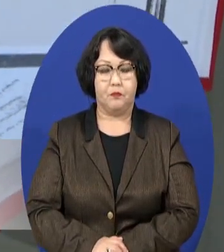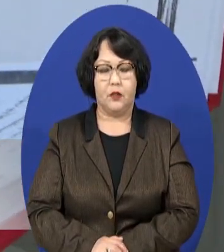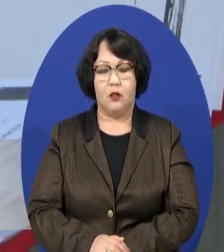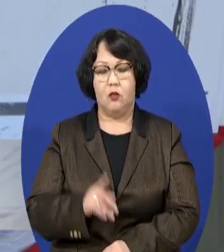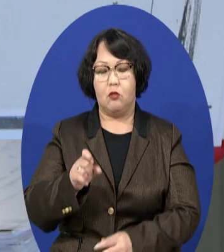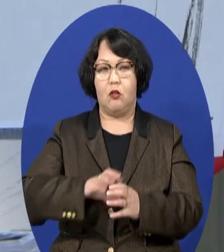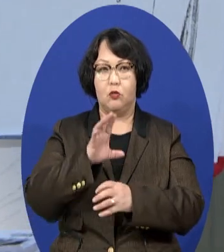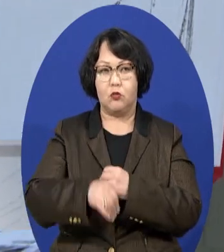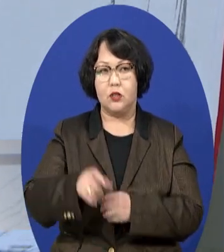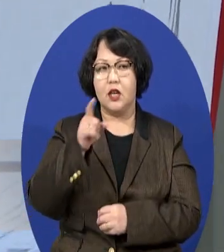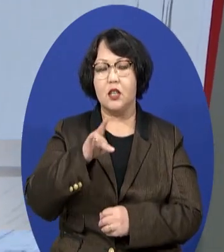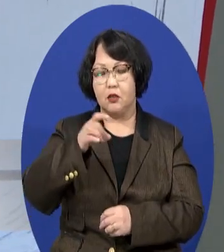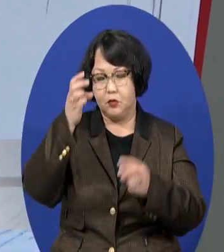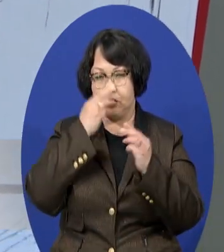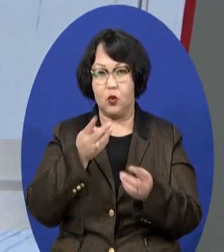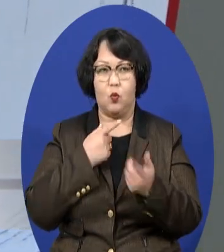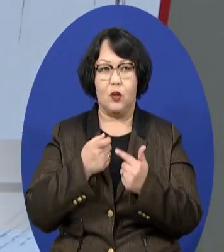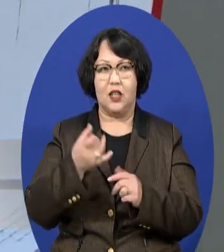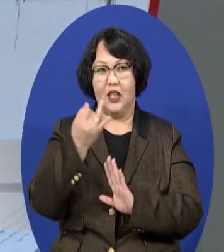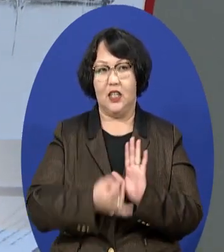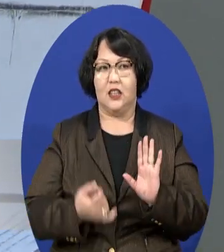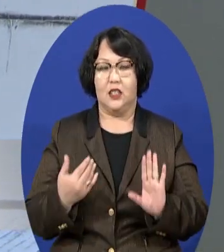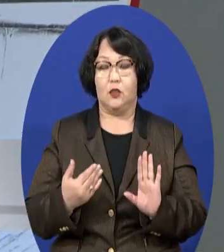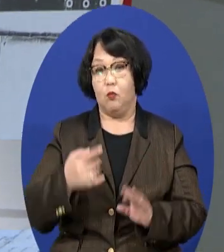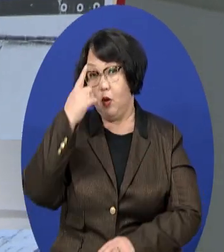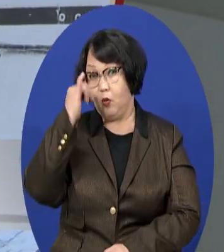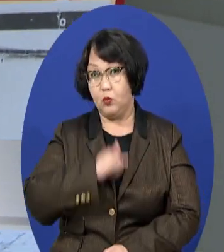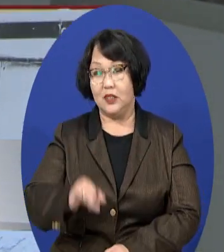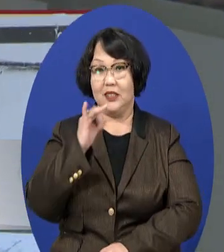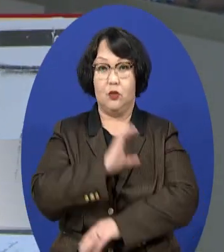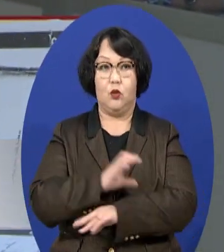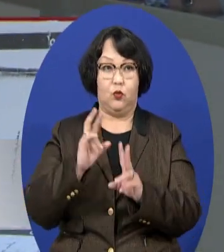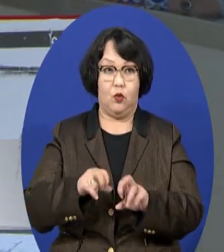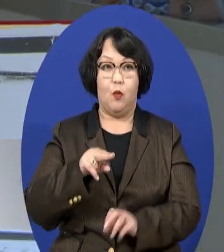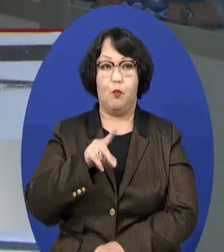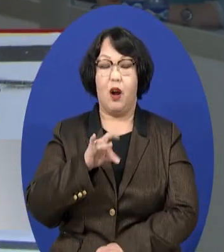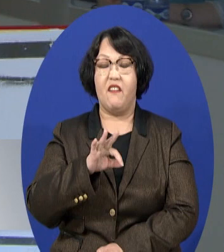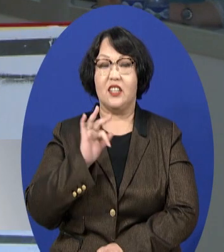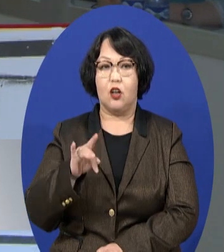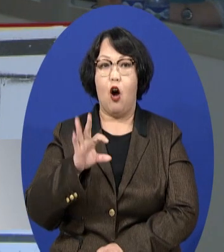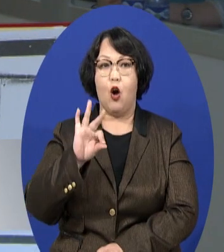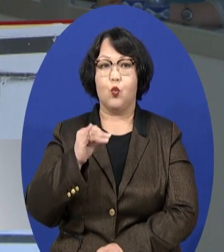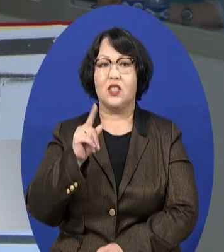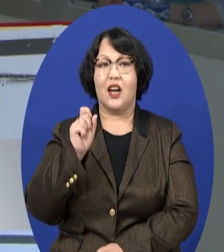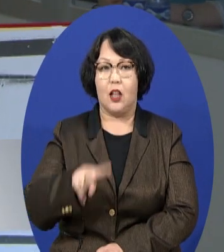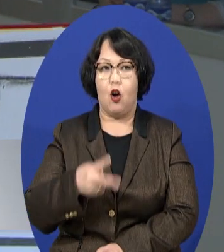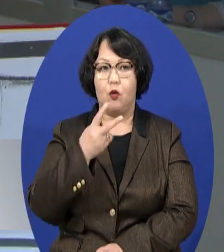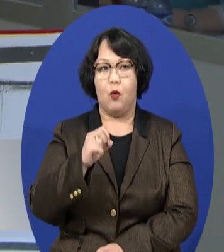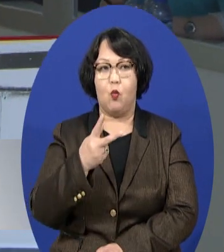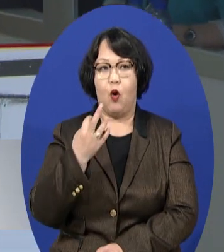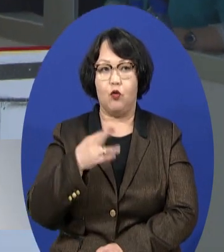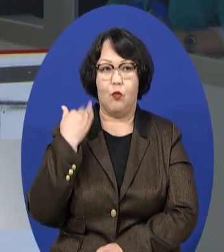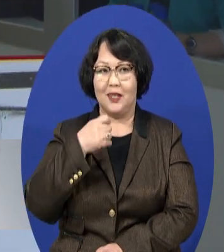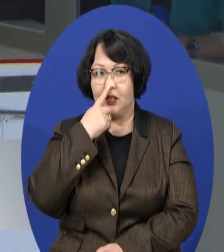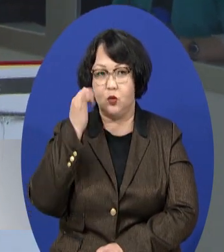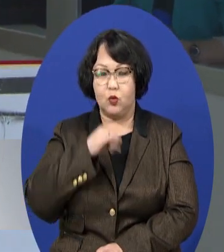Өнөөдрийн олон улсын эрдэм шинжилгээний хурлын Илтгэгчдийн нэг Монгол Улсын их сургуулийн судлаач профессор Оюун Жаргал 2003 онд Бүгд Найрамд Тагтад Ард